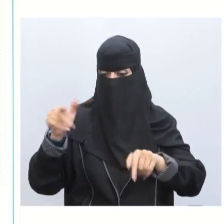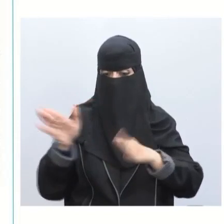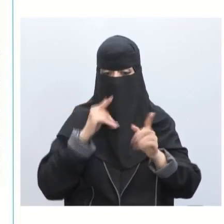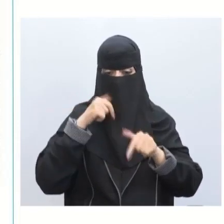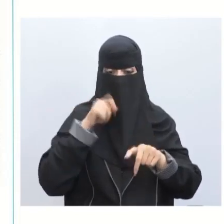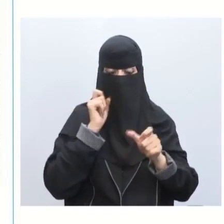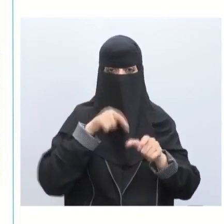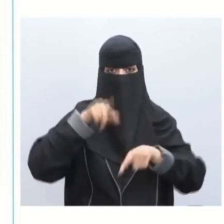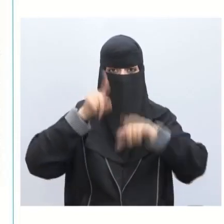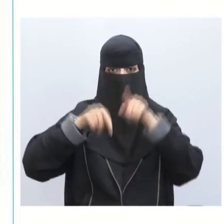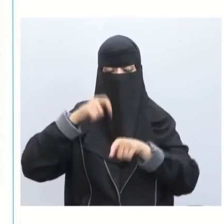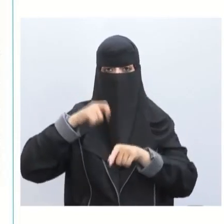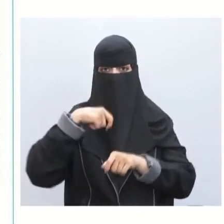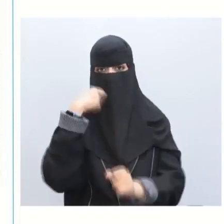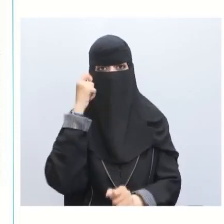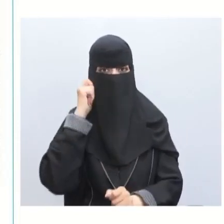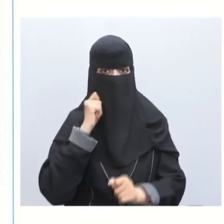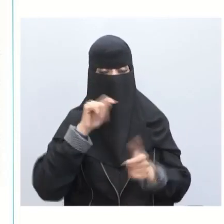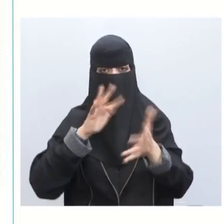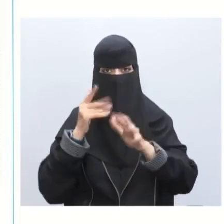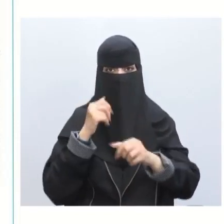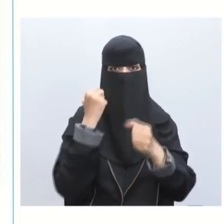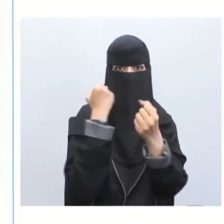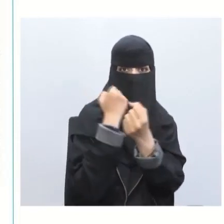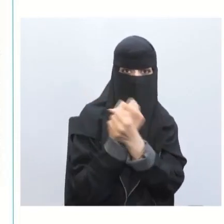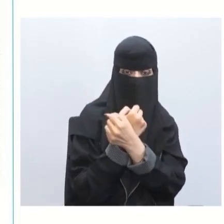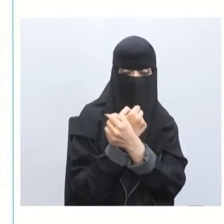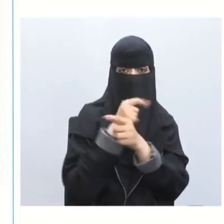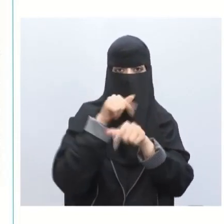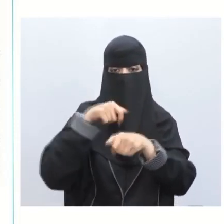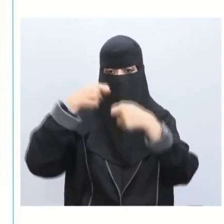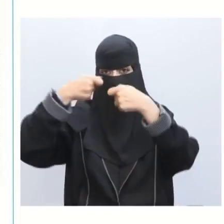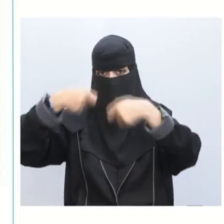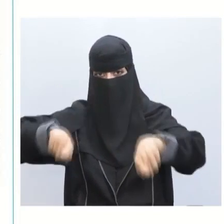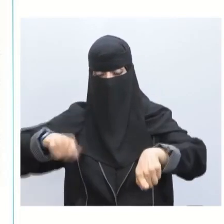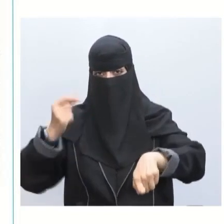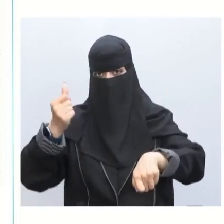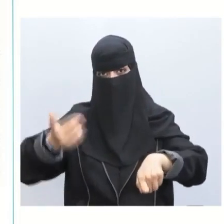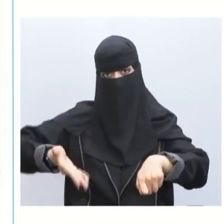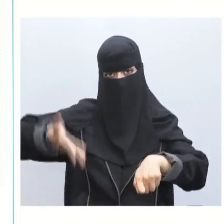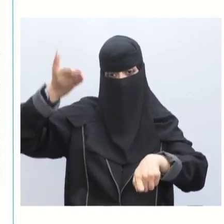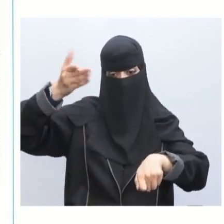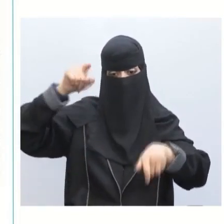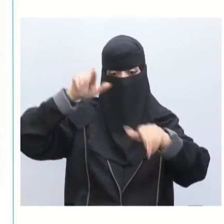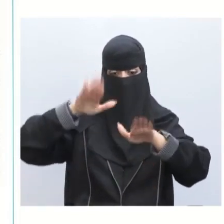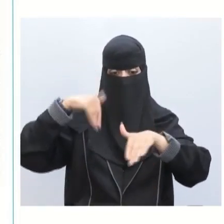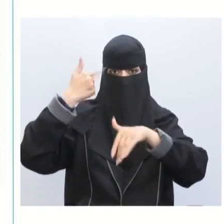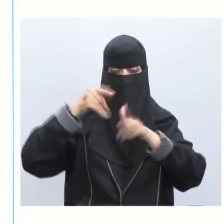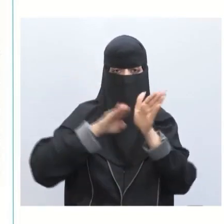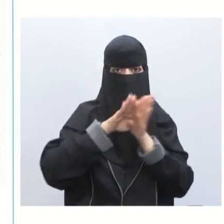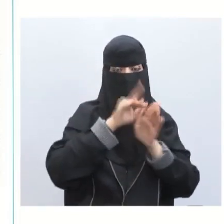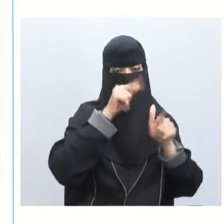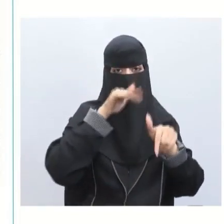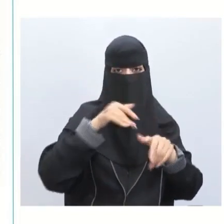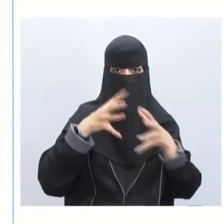وتتراوح العقوبات ما بين السجن والغرامات الماليه وسيتم التطرق الى